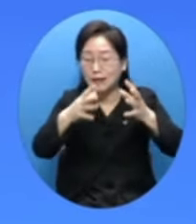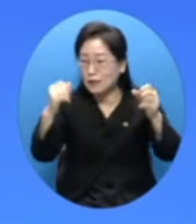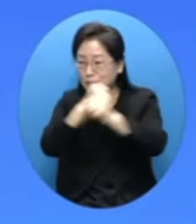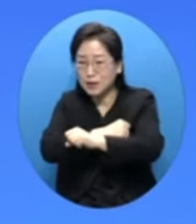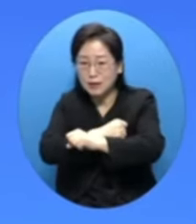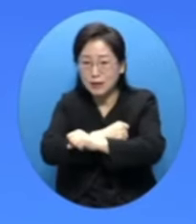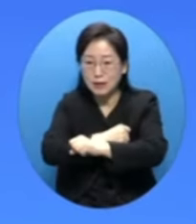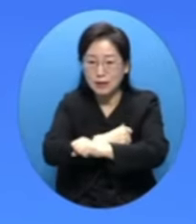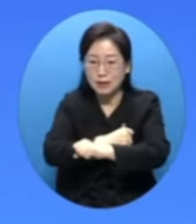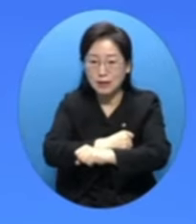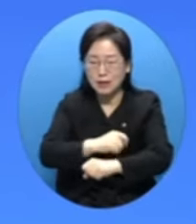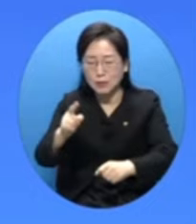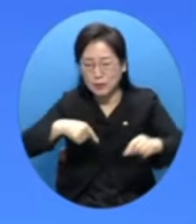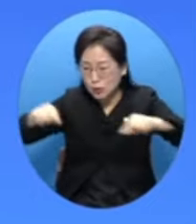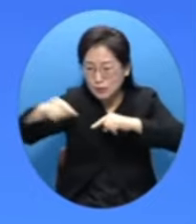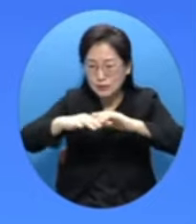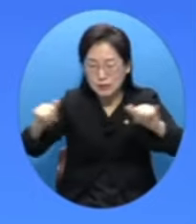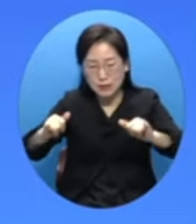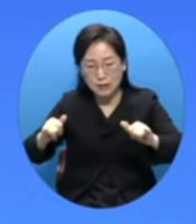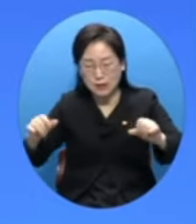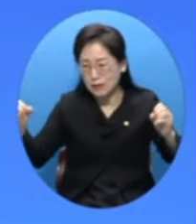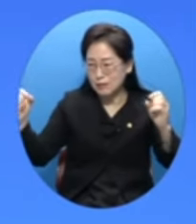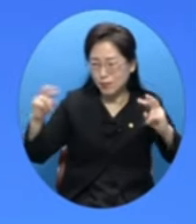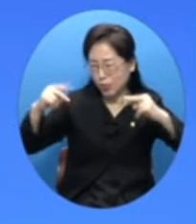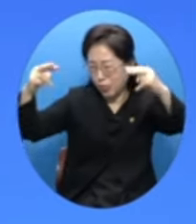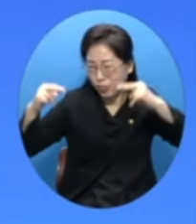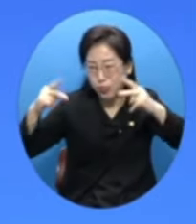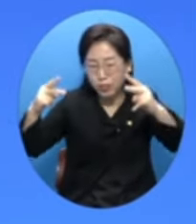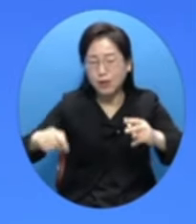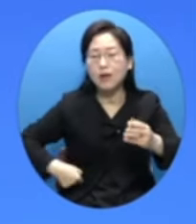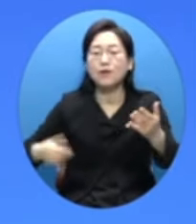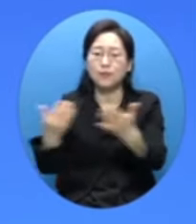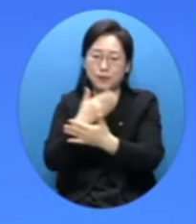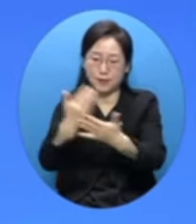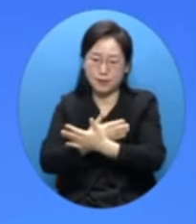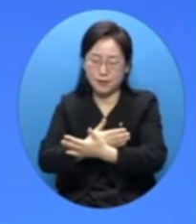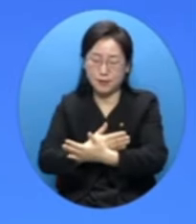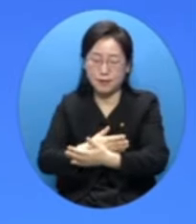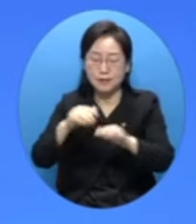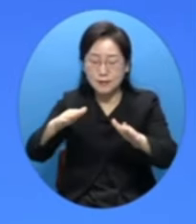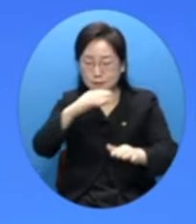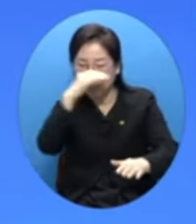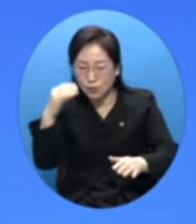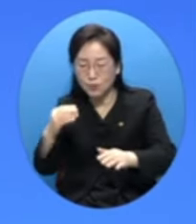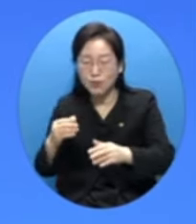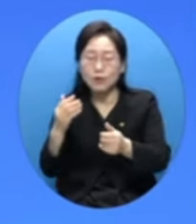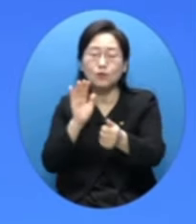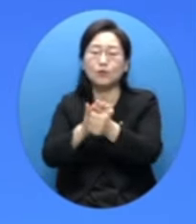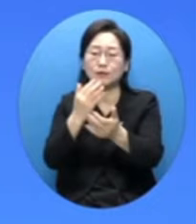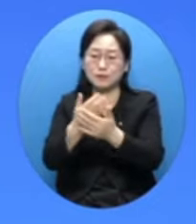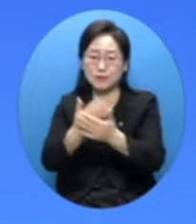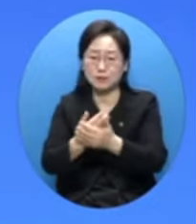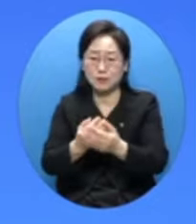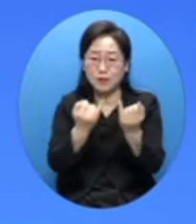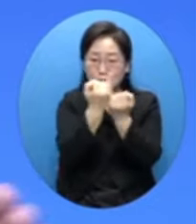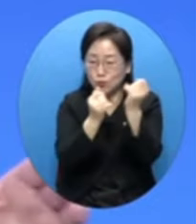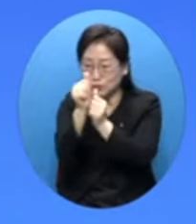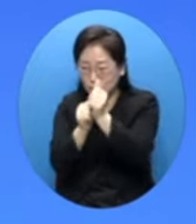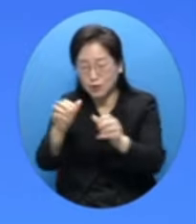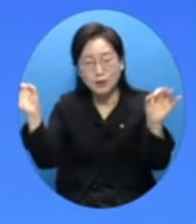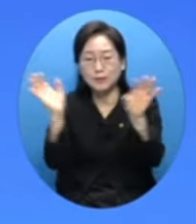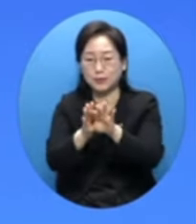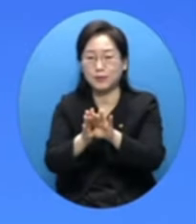망하는 길로 이끌어가는 정치권들이 회개하고 돌이켜서 이 대한민국이 바로 서게 하여 주옵소서. 그리하여 동성애 물결이